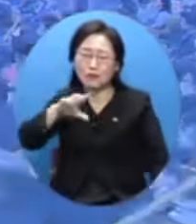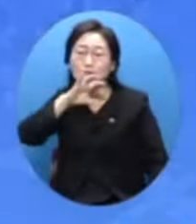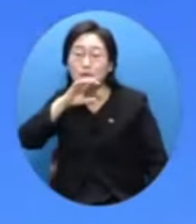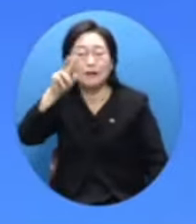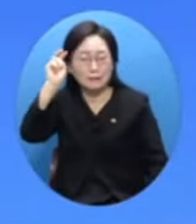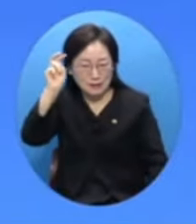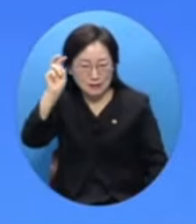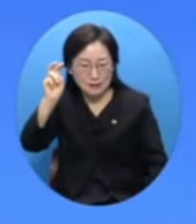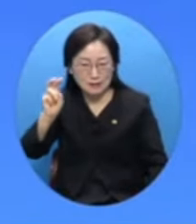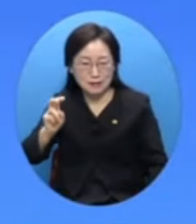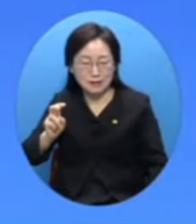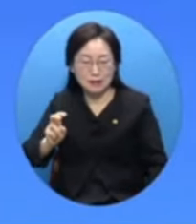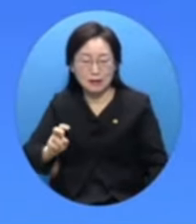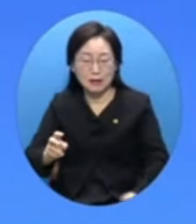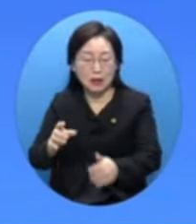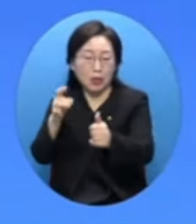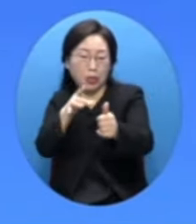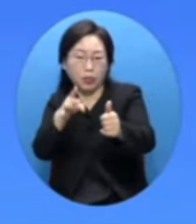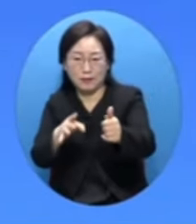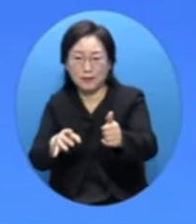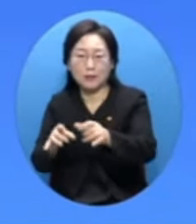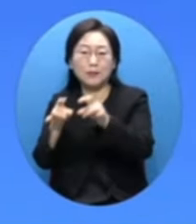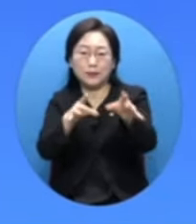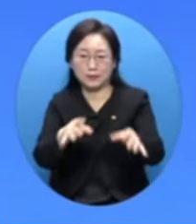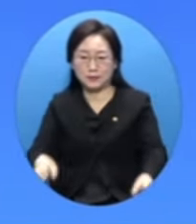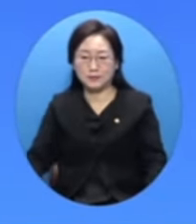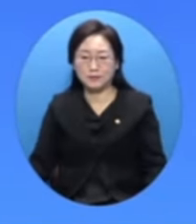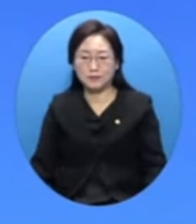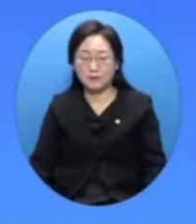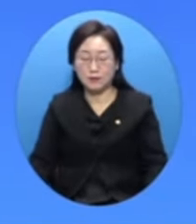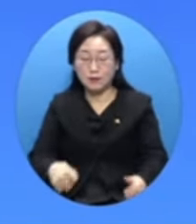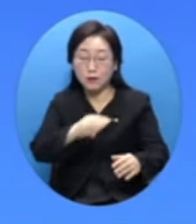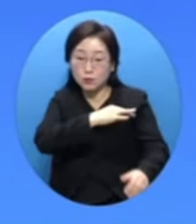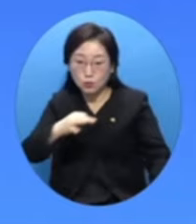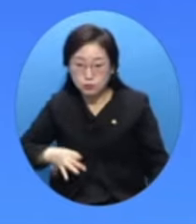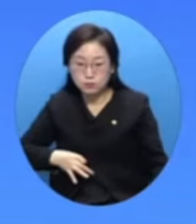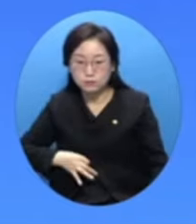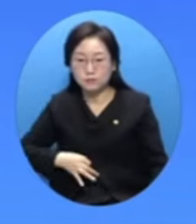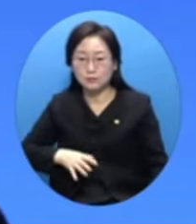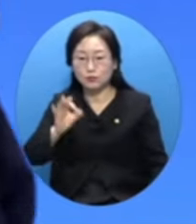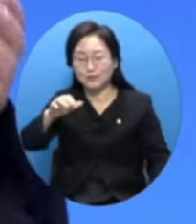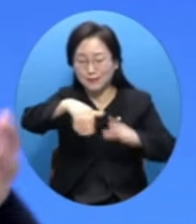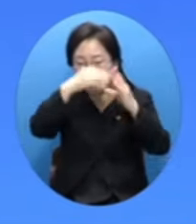그래서 욥을 참수하고 공격했습니다. 하루아침에 전 재산을 빼앗고